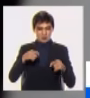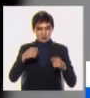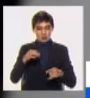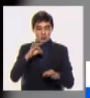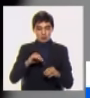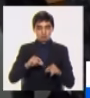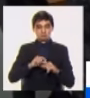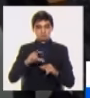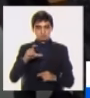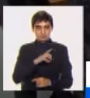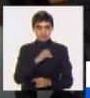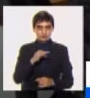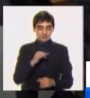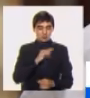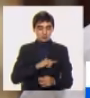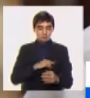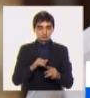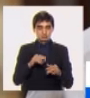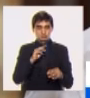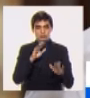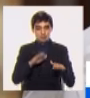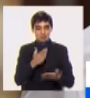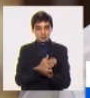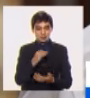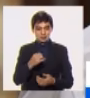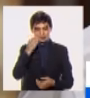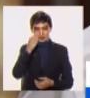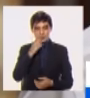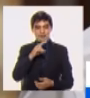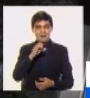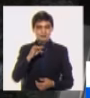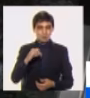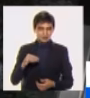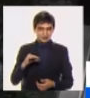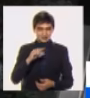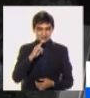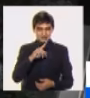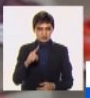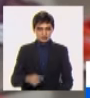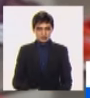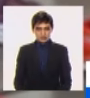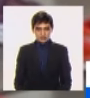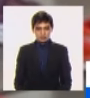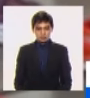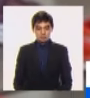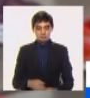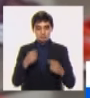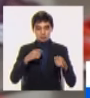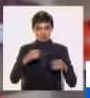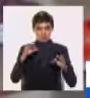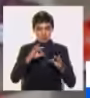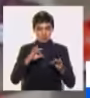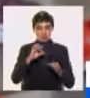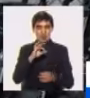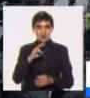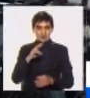продаж и количество сотрудников из-за этого скажем спасибо kaspi.kz онлайн продажи это